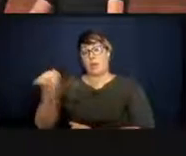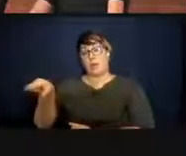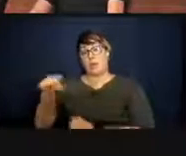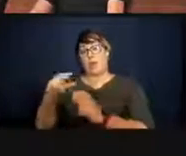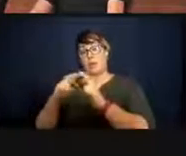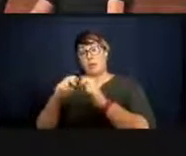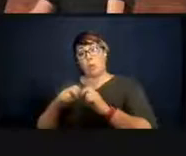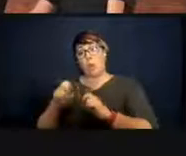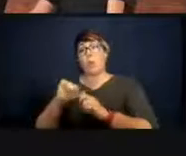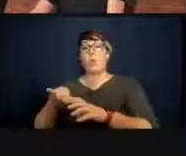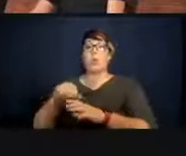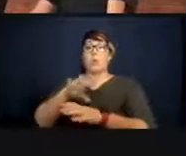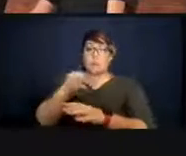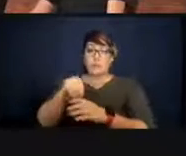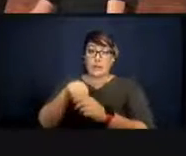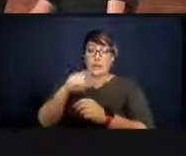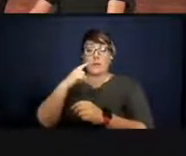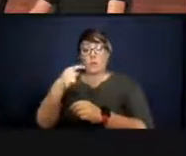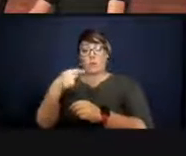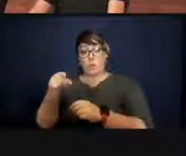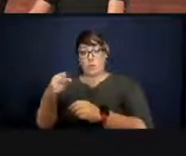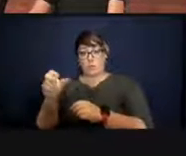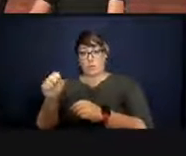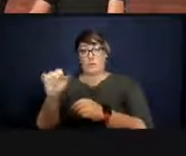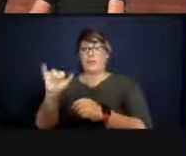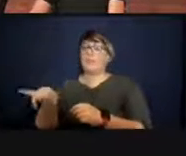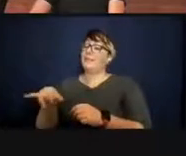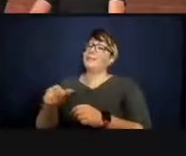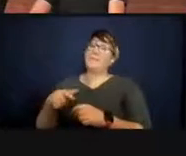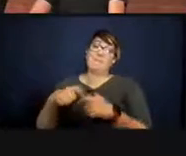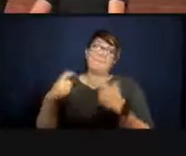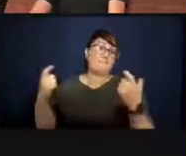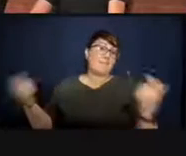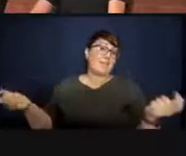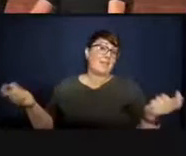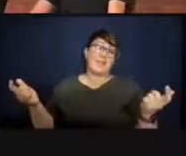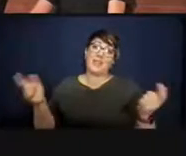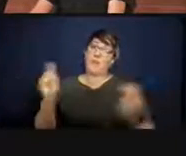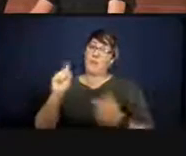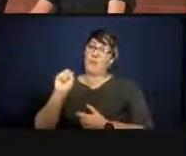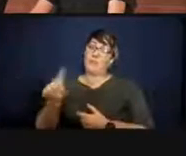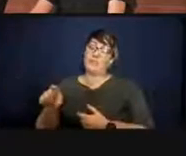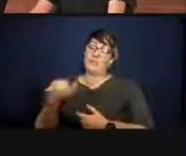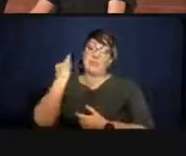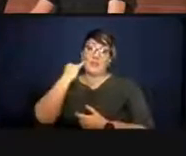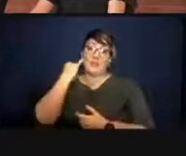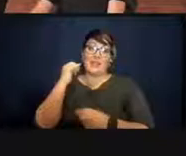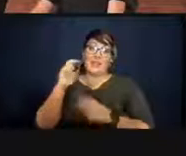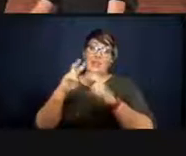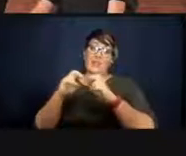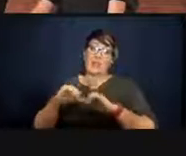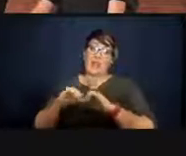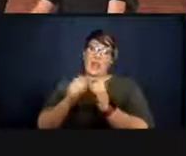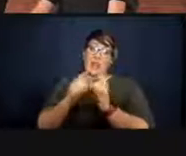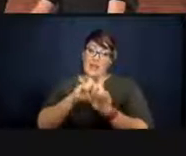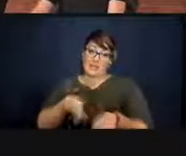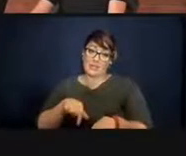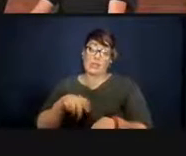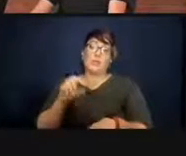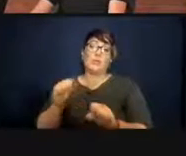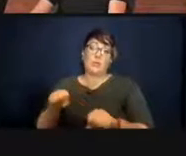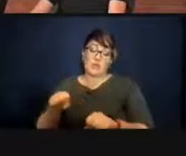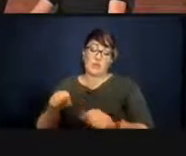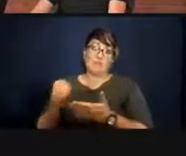في المهن التي يريدون الحصول عليها واكتشفوها. إذا تمكننا من جمع هذا